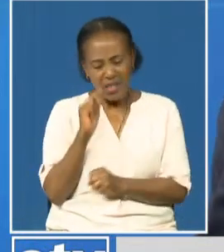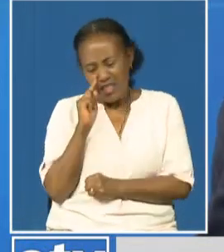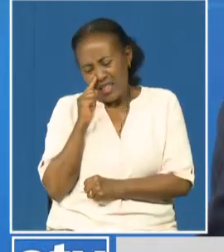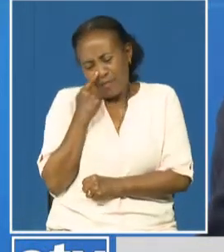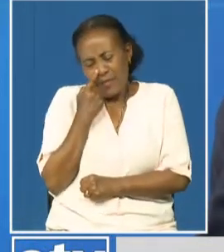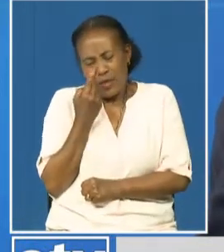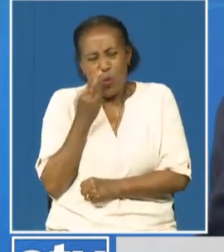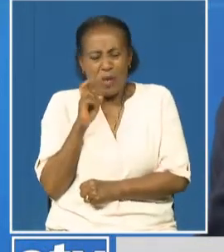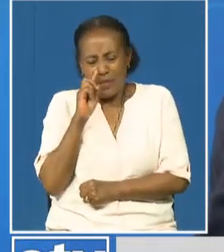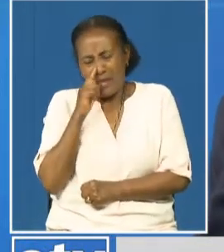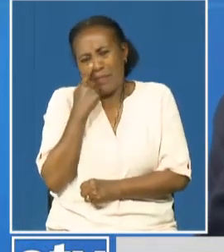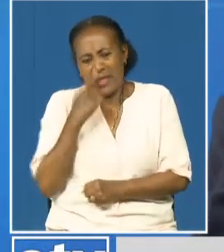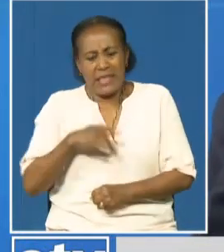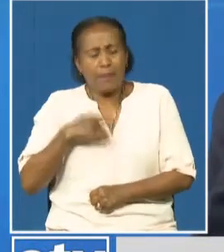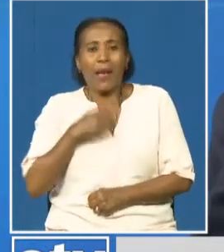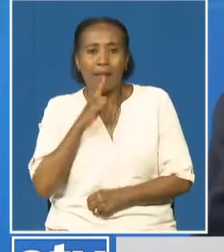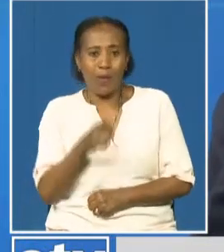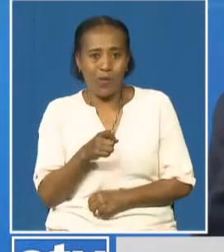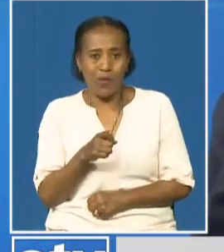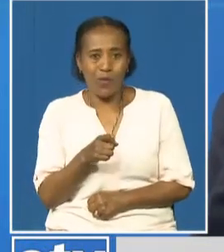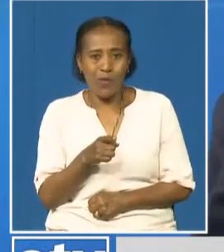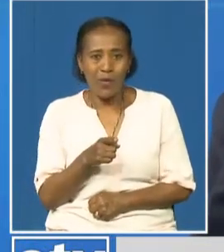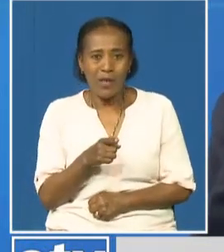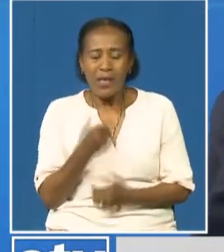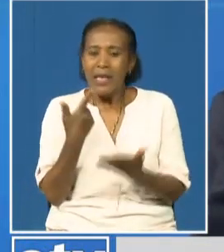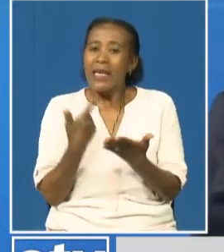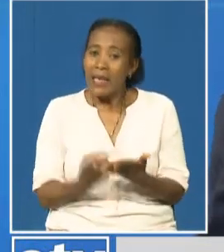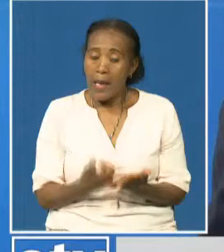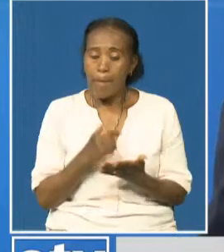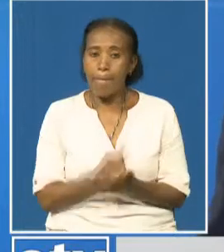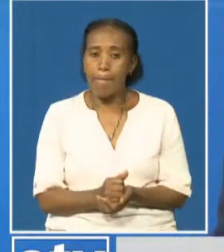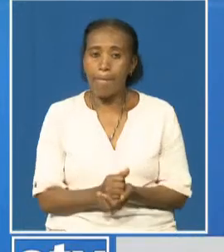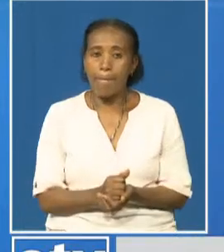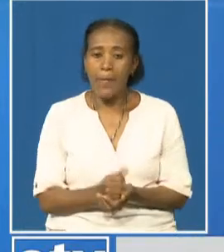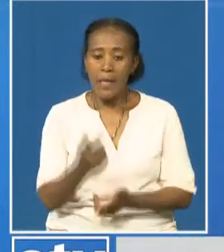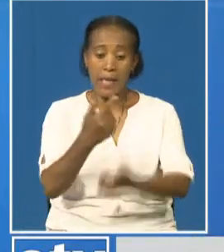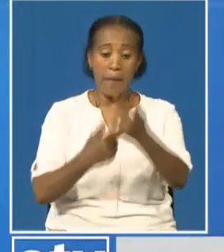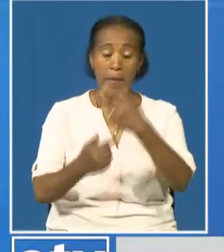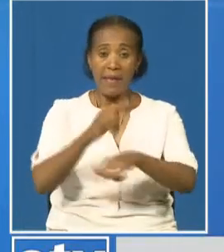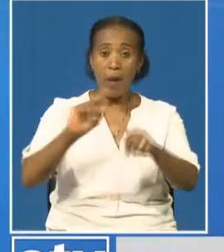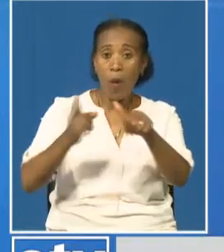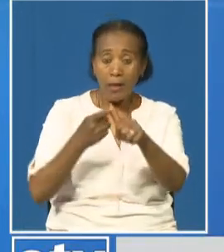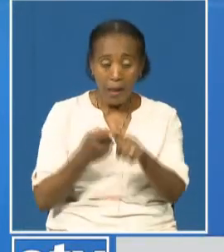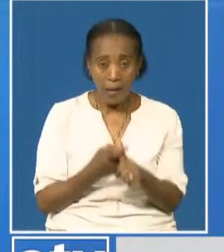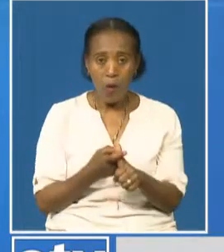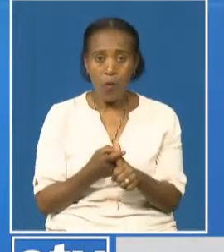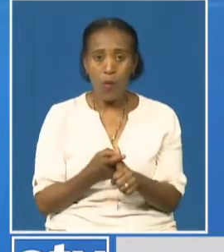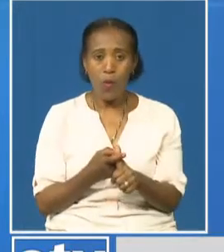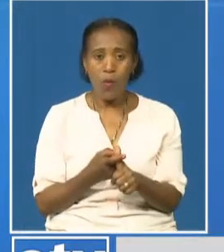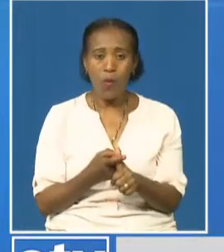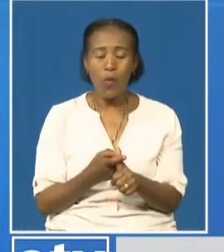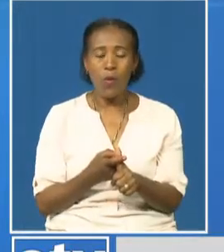ወይም የድብርት ስሜት ነው። ይሄም የሚመጣው አንደኛው